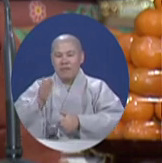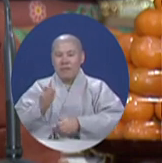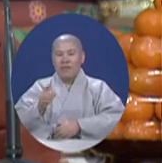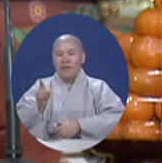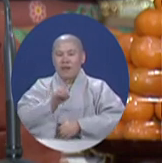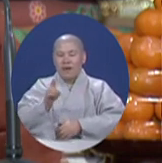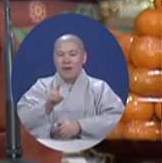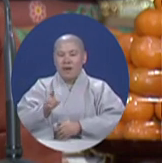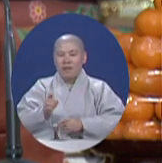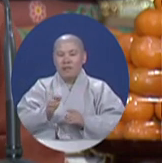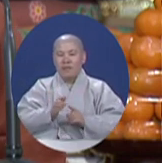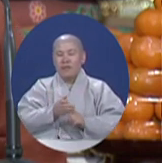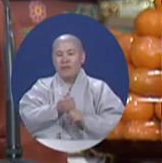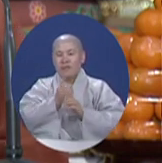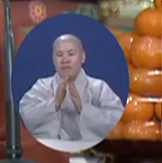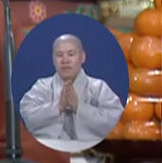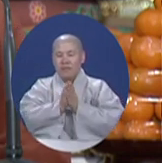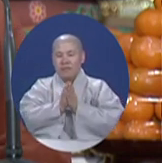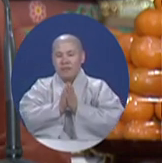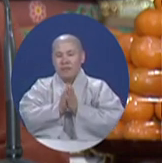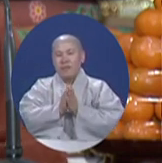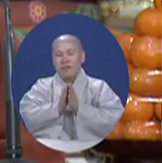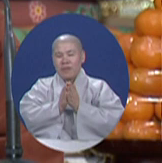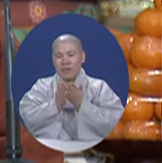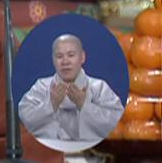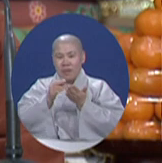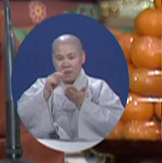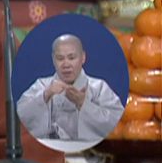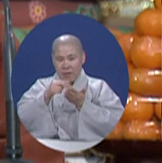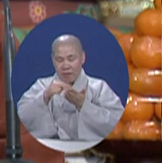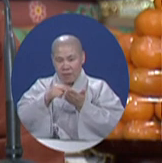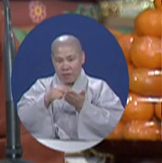아무리 열반견을 일으켰어도 그건 열반이 아니고 견입니다.